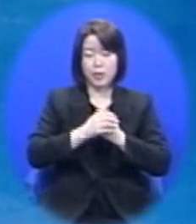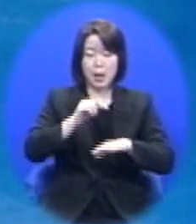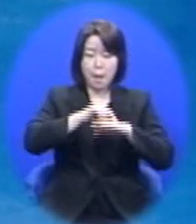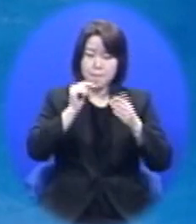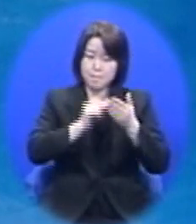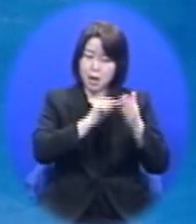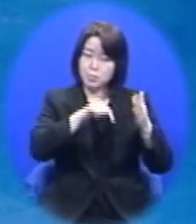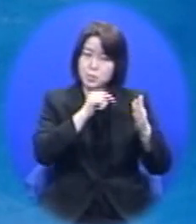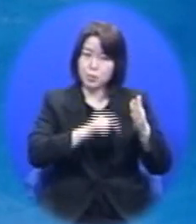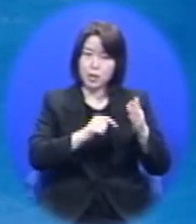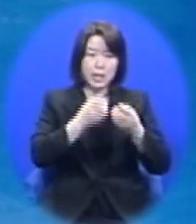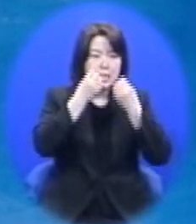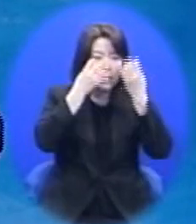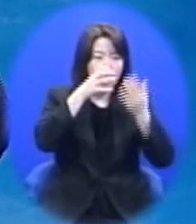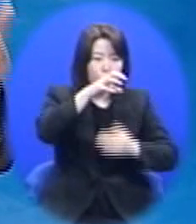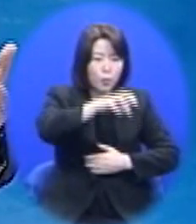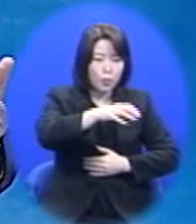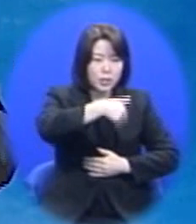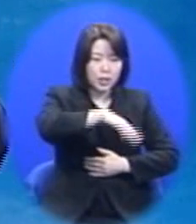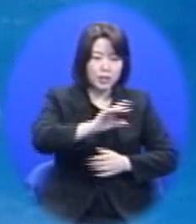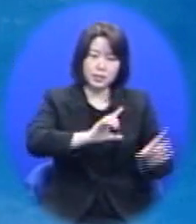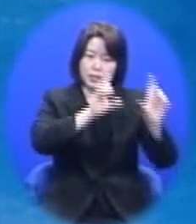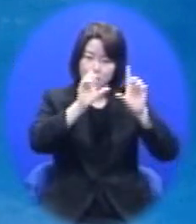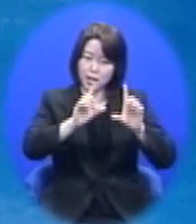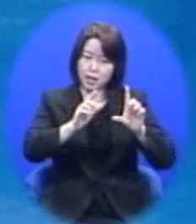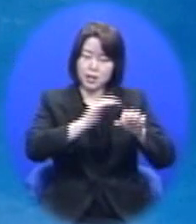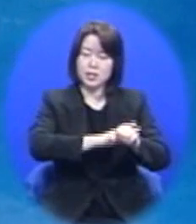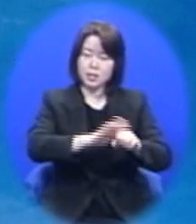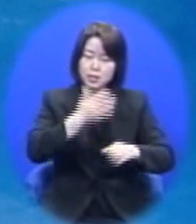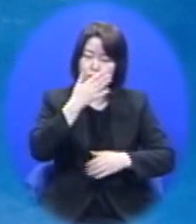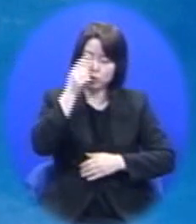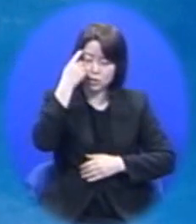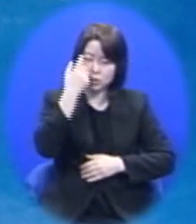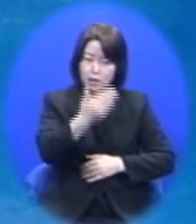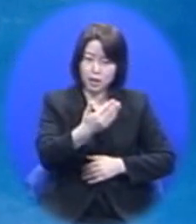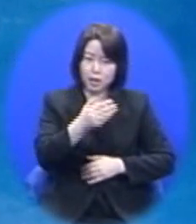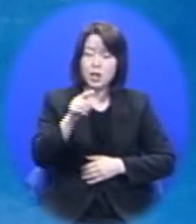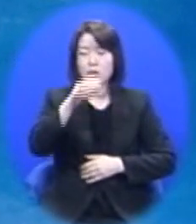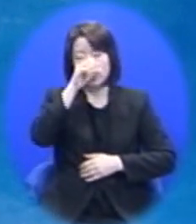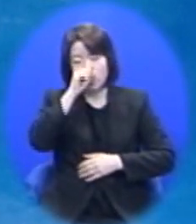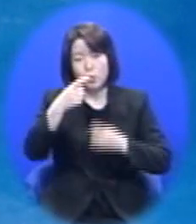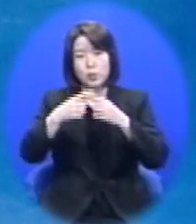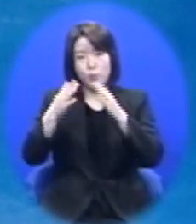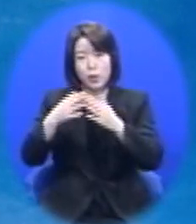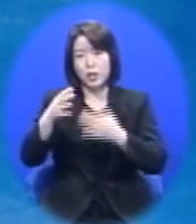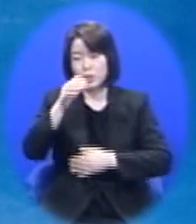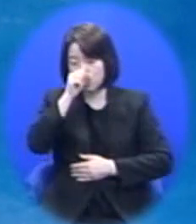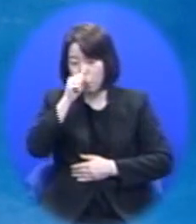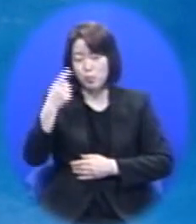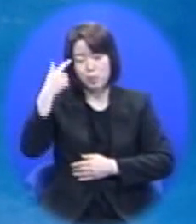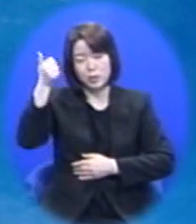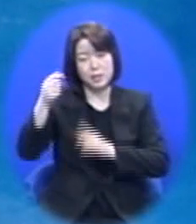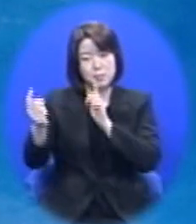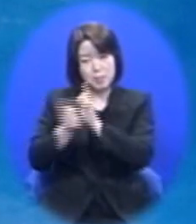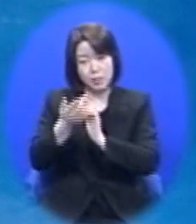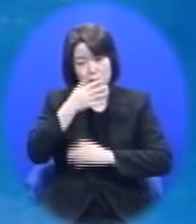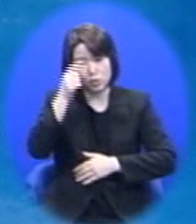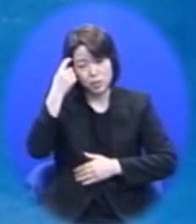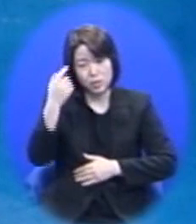수 있을까? 거기서도 좋은 교회, 좋은 목사님 만날 수 있을까? 제가 기도해